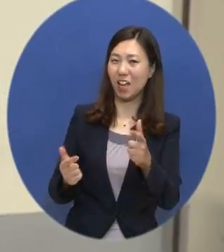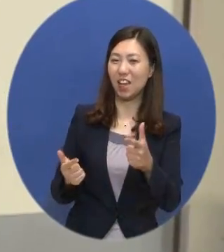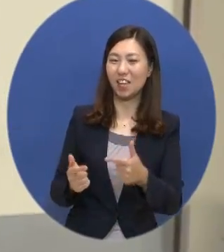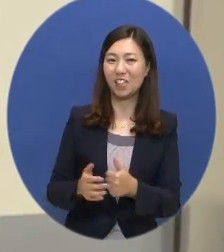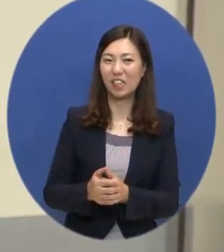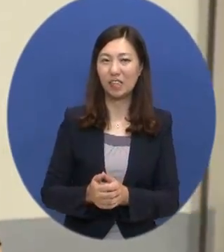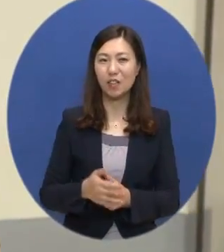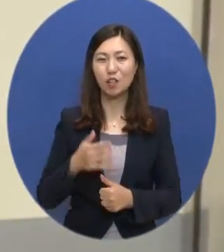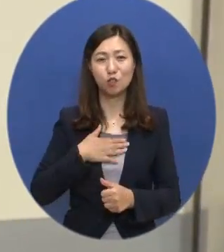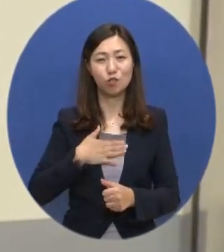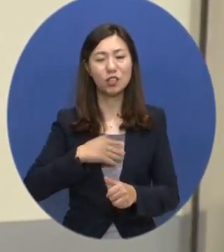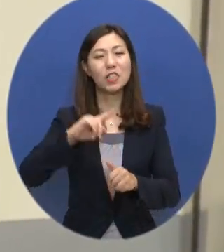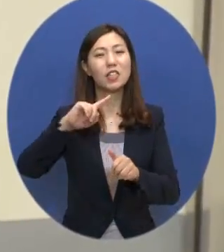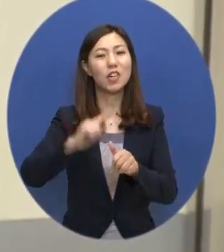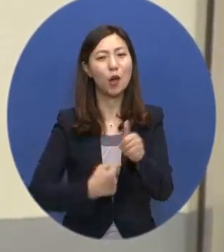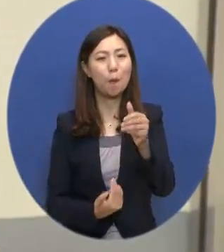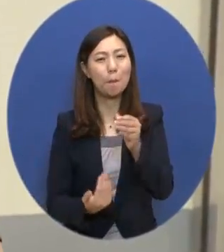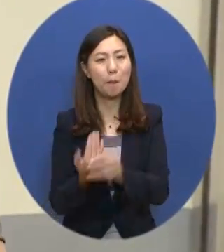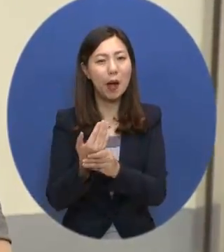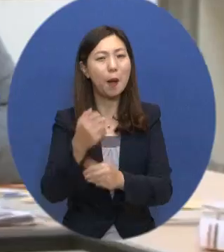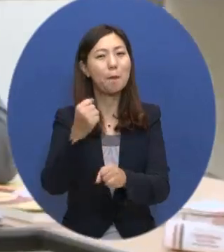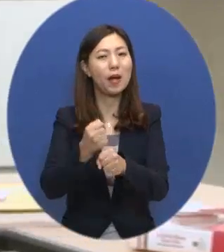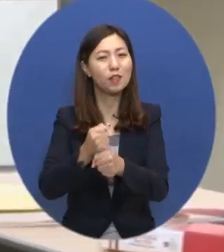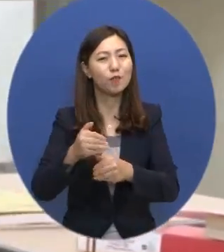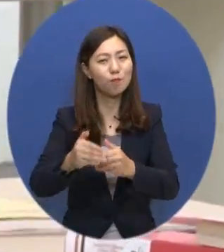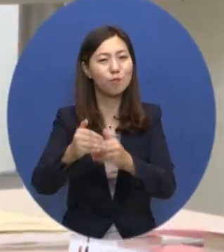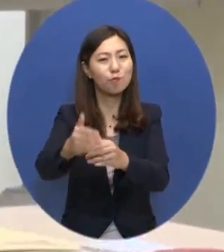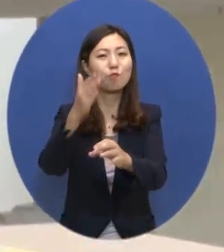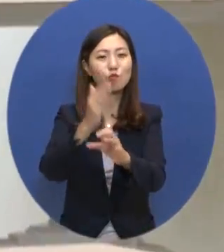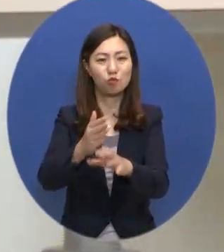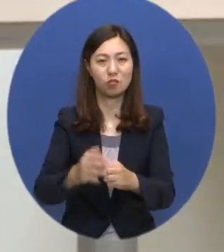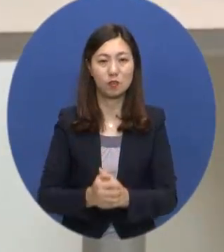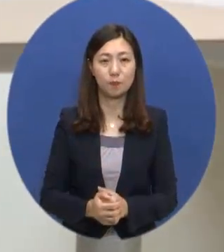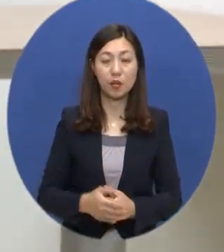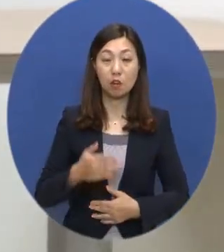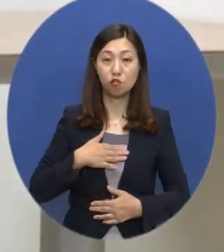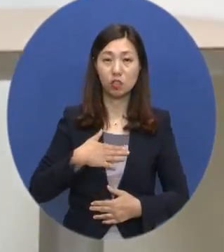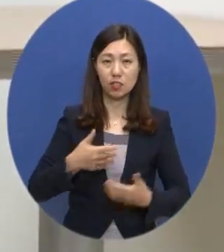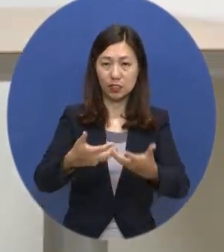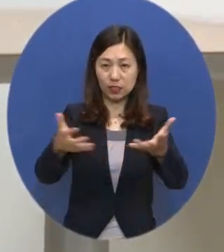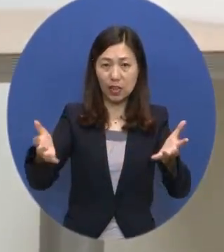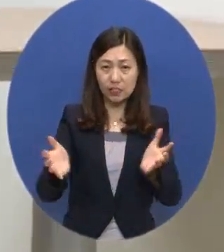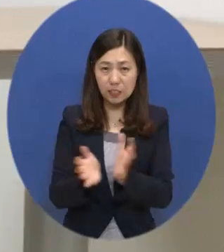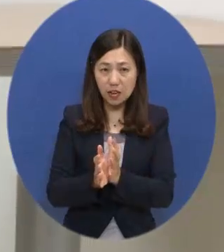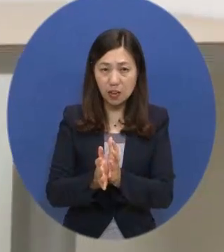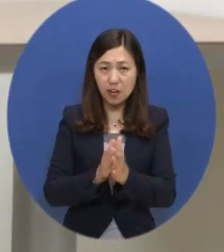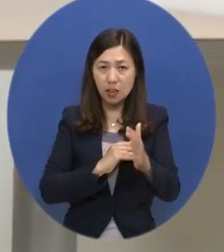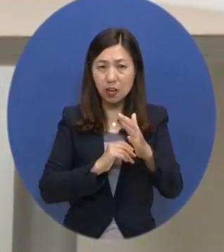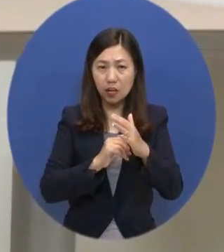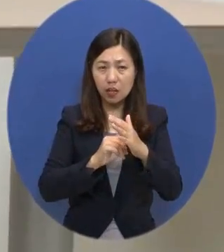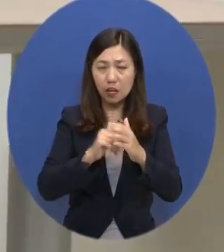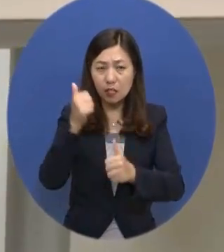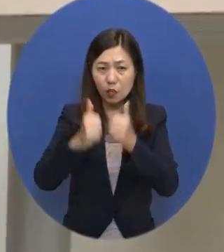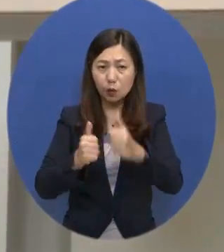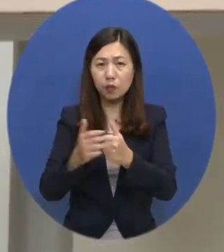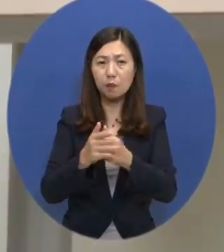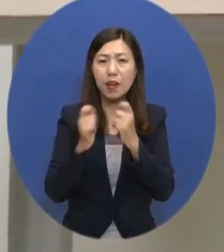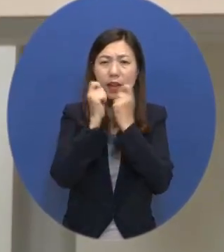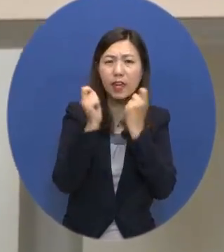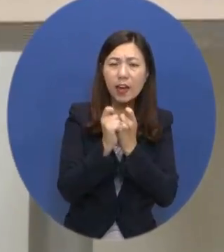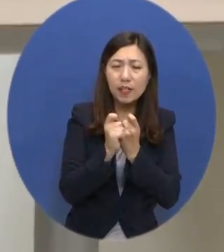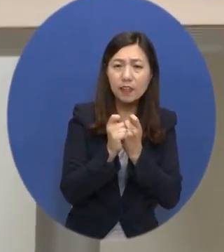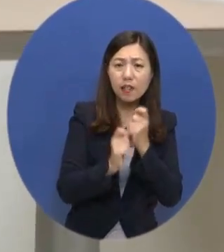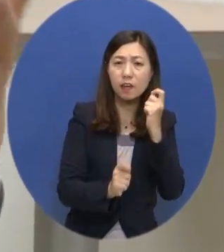자동화 좀 만드는 단계니까. 근데 이제 우리 이제 단체 경기니까 개인적으로 이런 상황이 오더라도